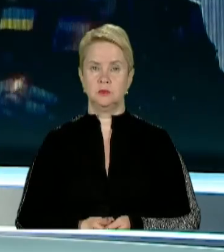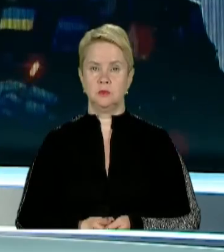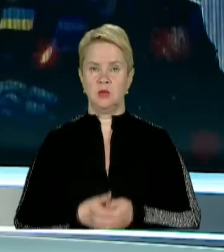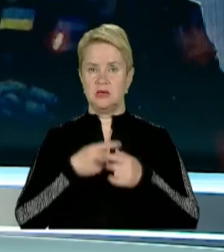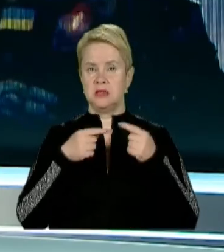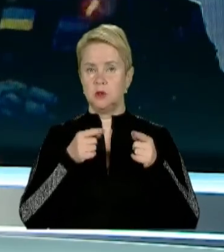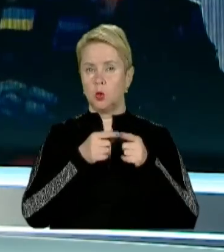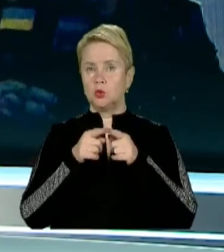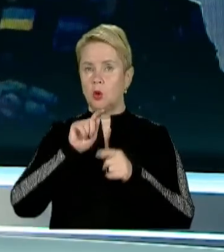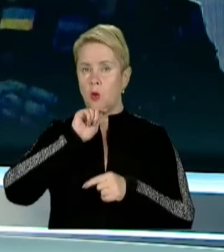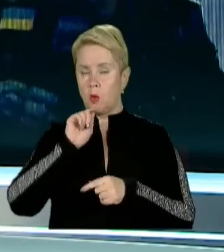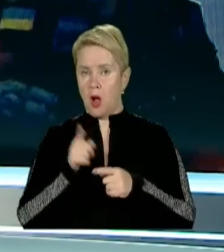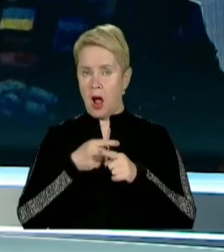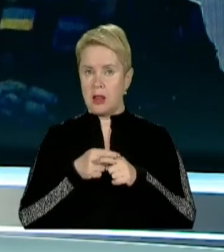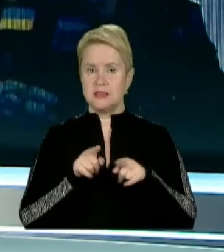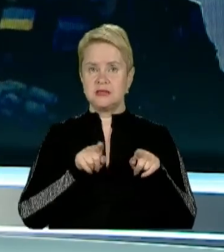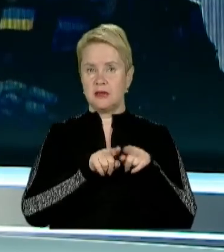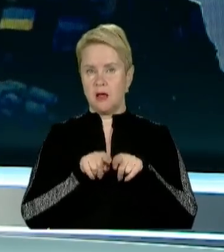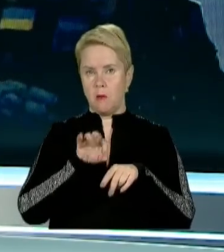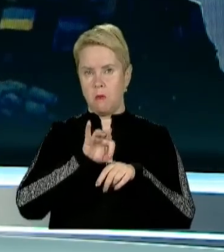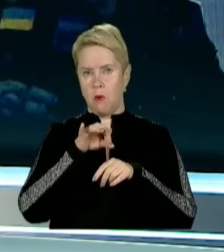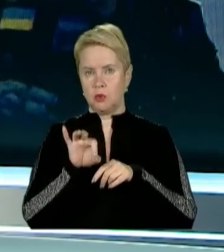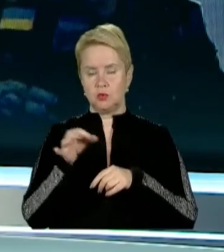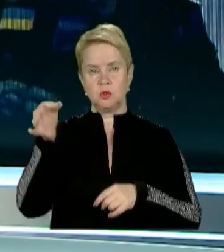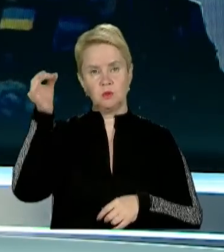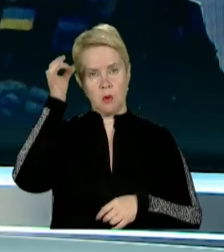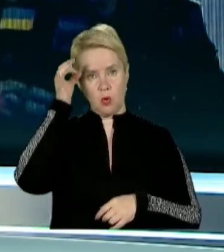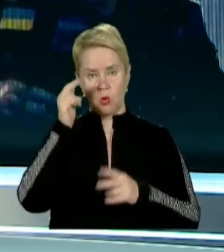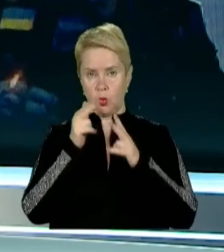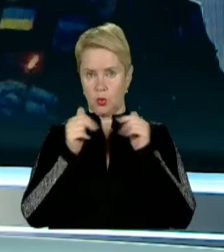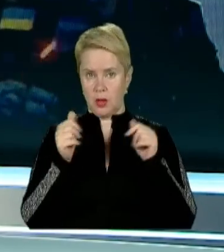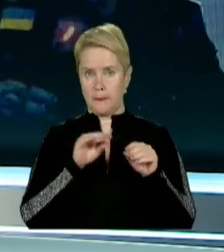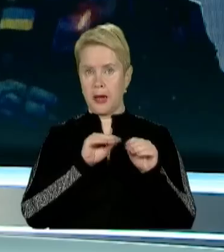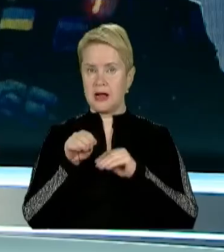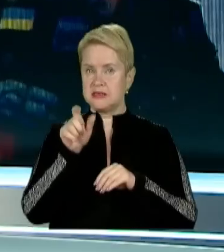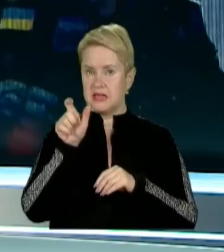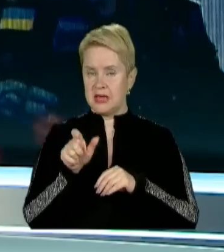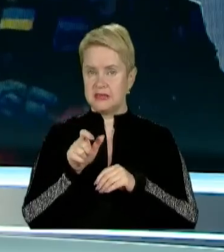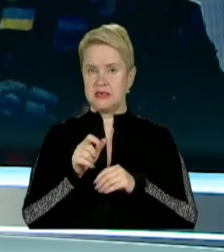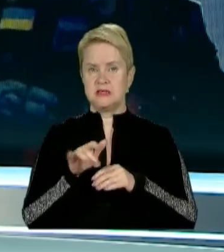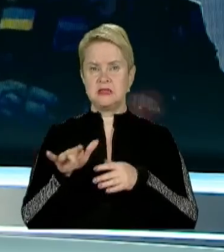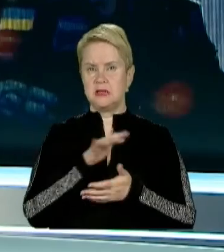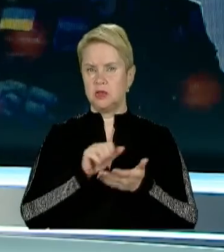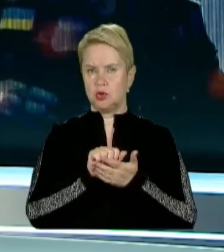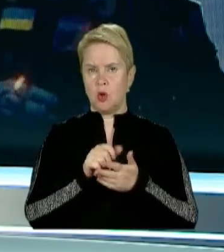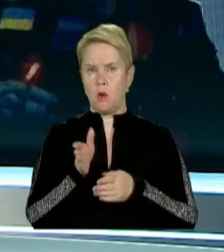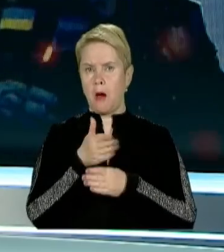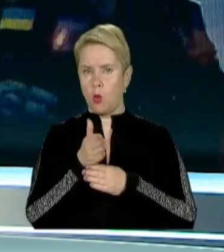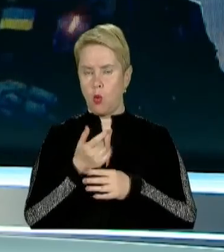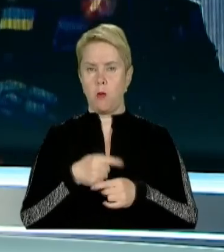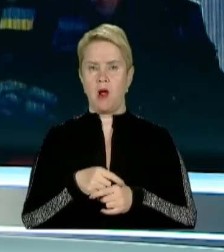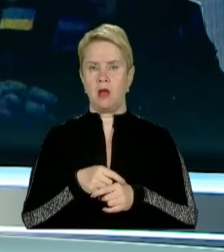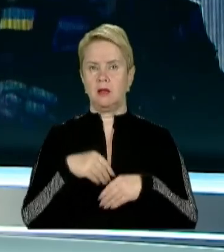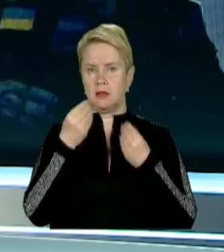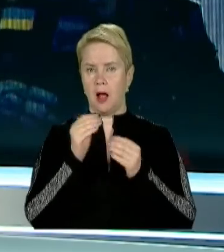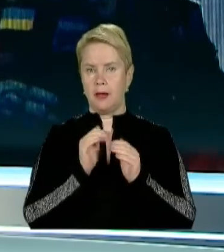з різних куточків України, але з однаково болючими спогадами. У Дніпрі переселенець зі знищеного окупантами Маріуполя